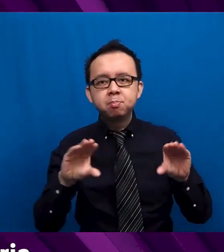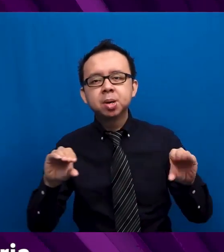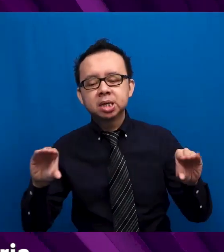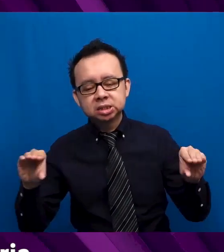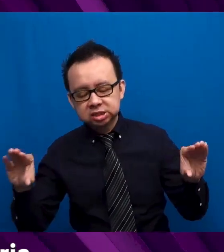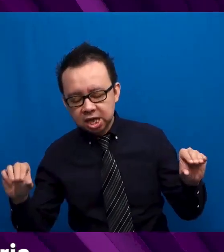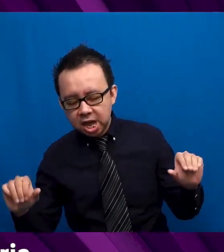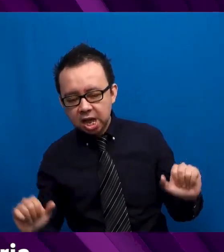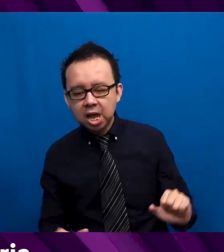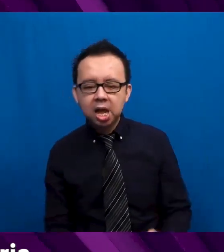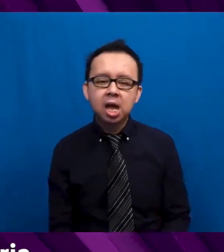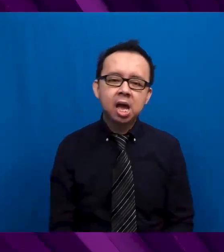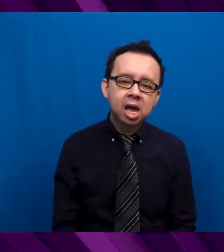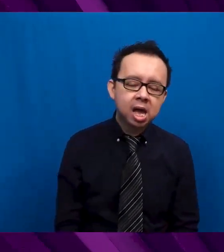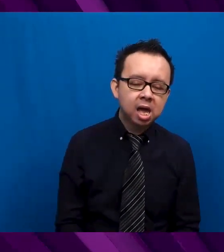bekerja.